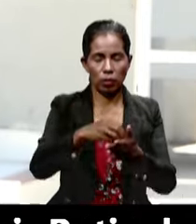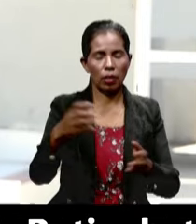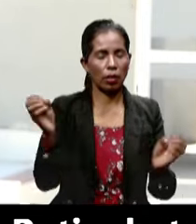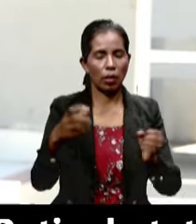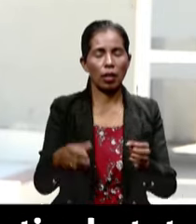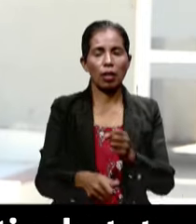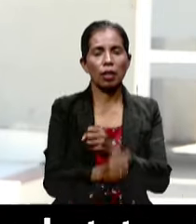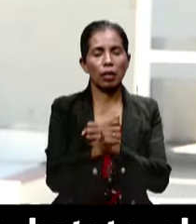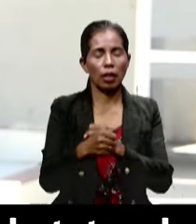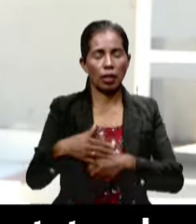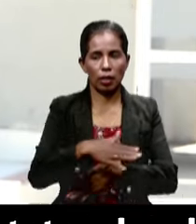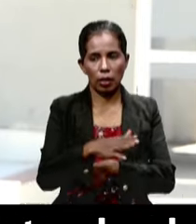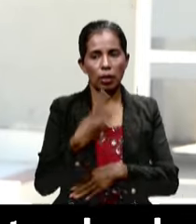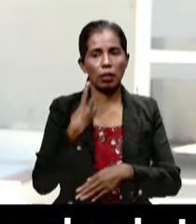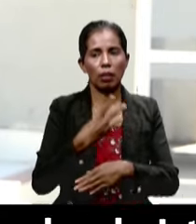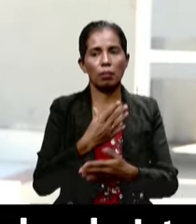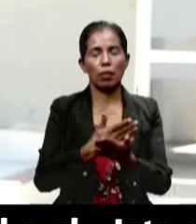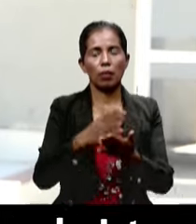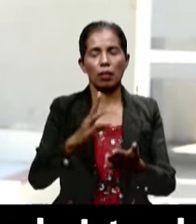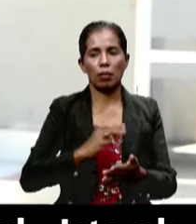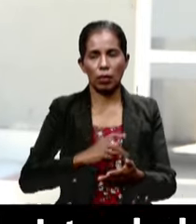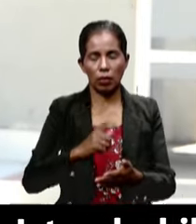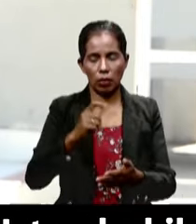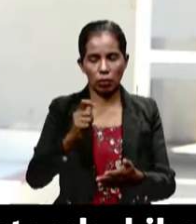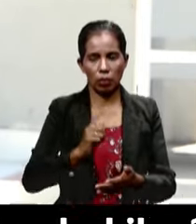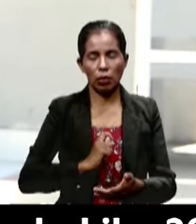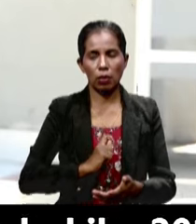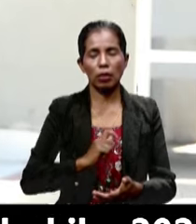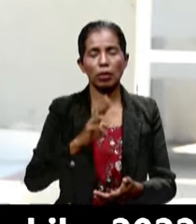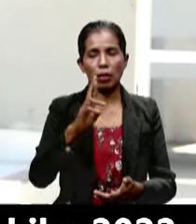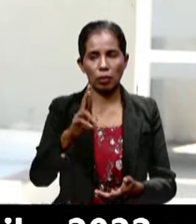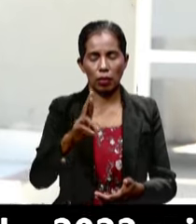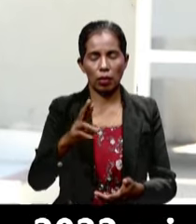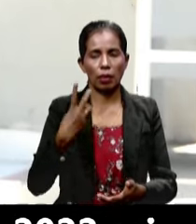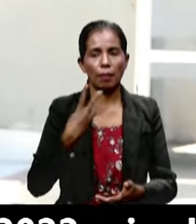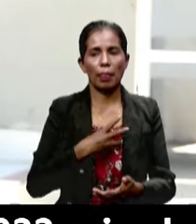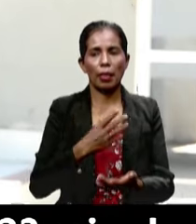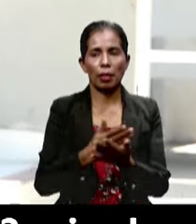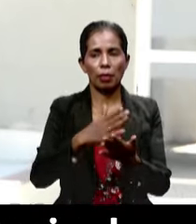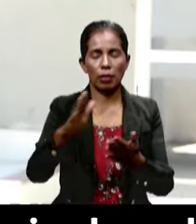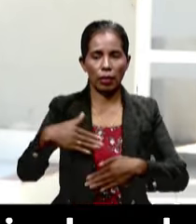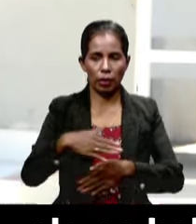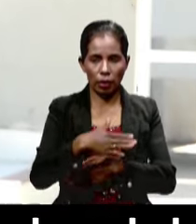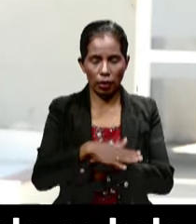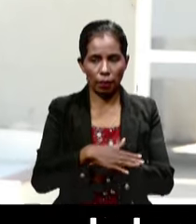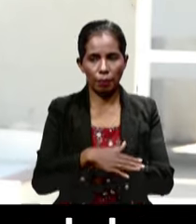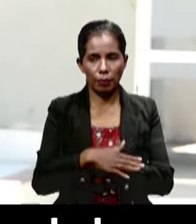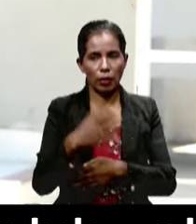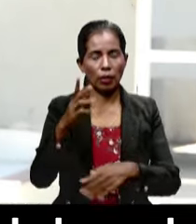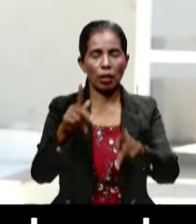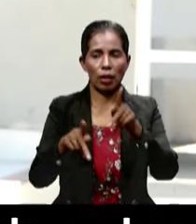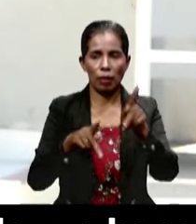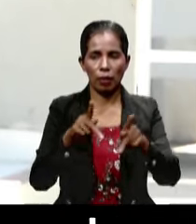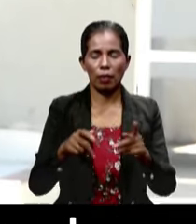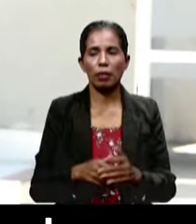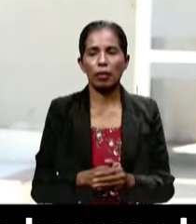halai fal ba hola ya mantu tu ka tibar lae hera ami biasa hola ikan iha ema